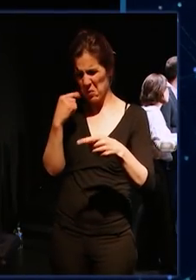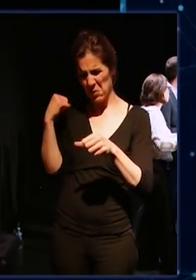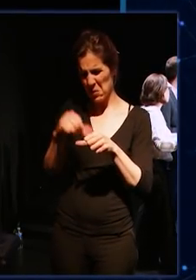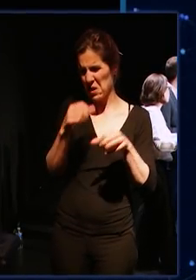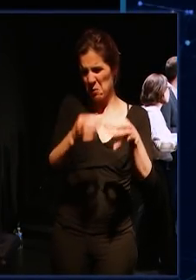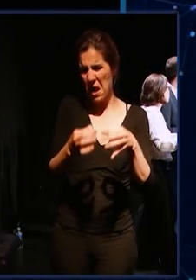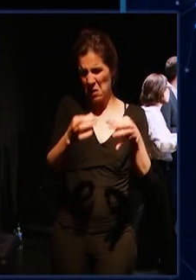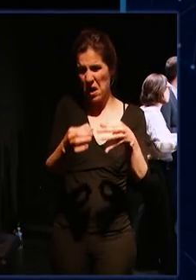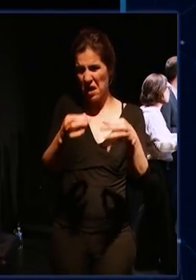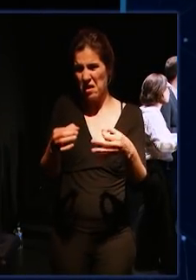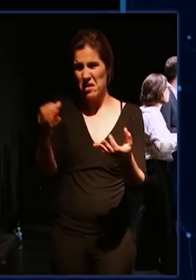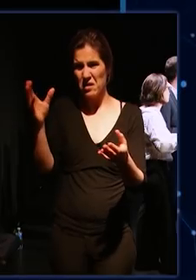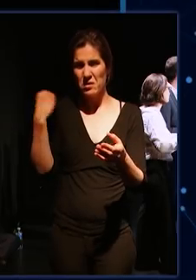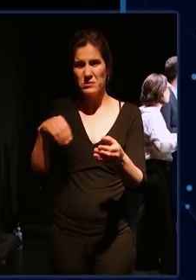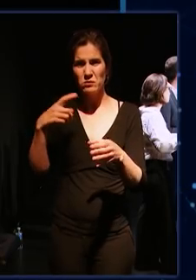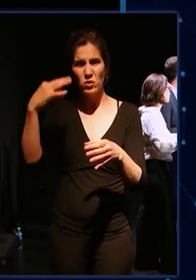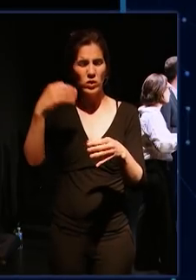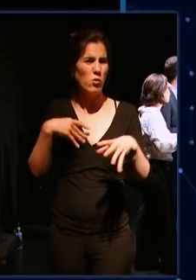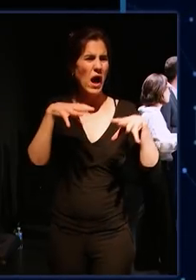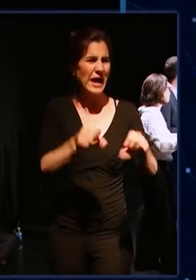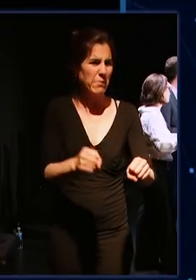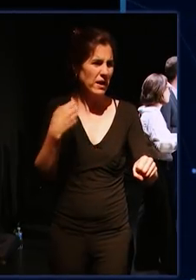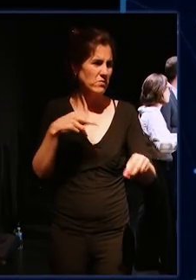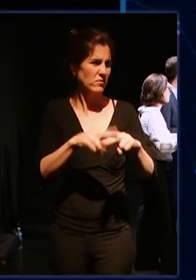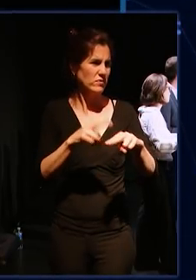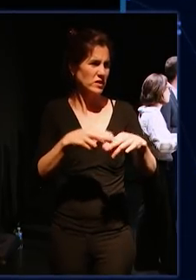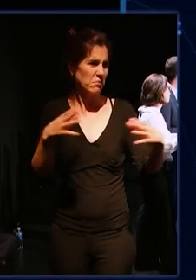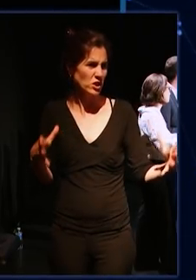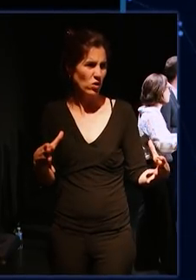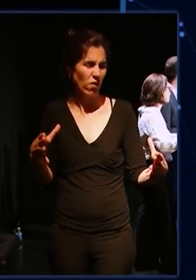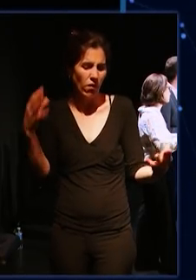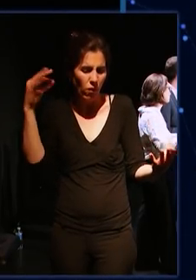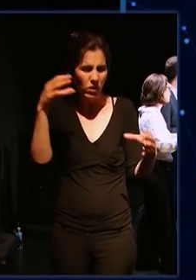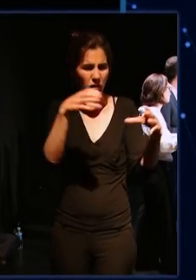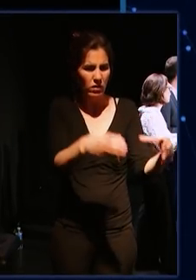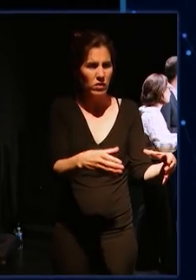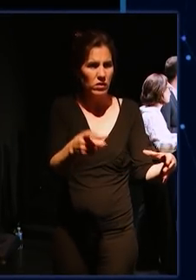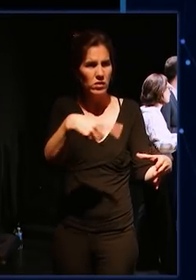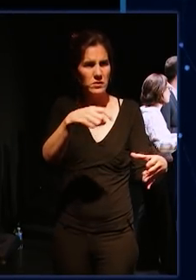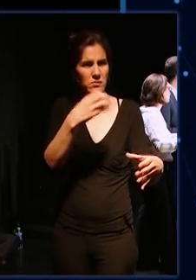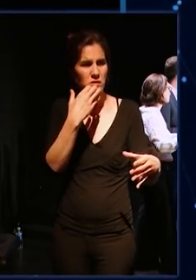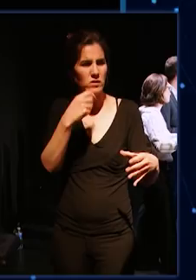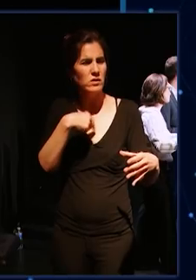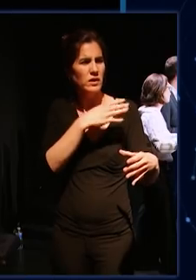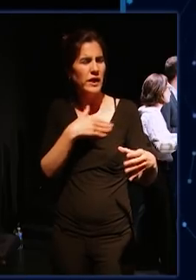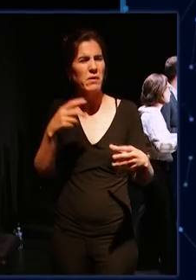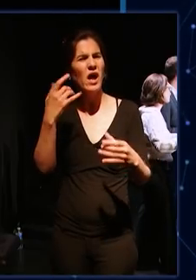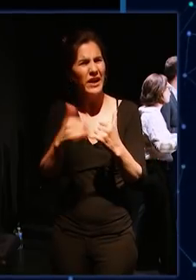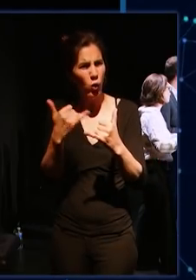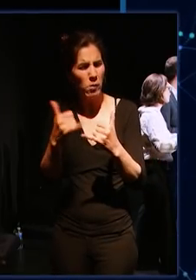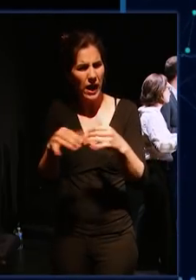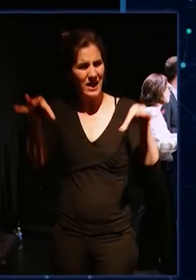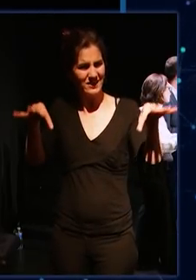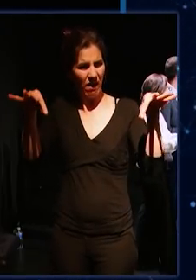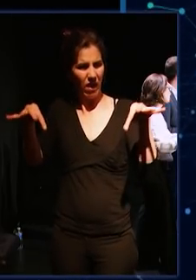que s'acaparen de la festa major. Nosaltres també volem intentar recuperar l'aplec de la sardana. Estem d'acord